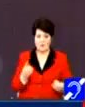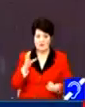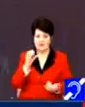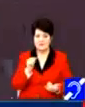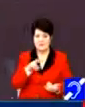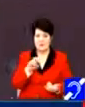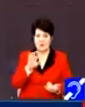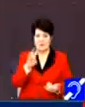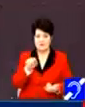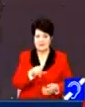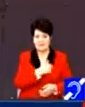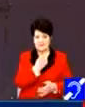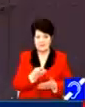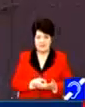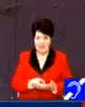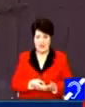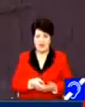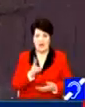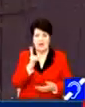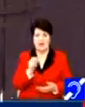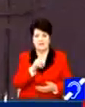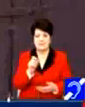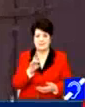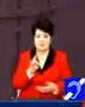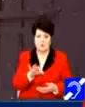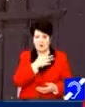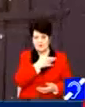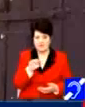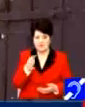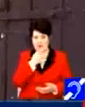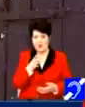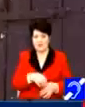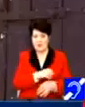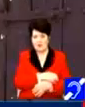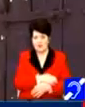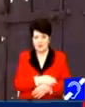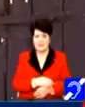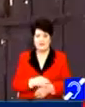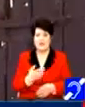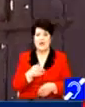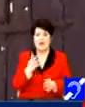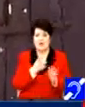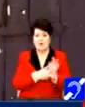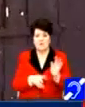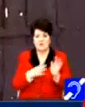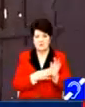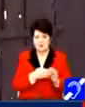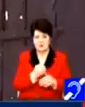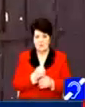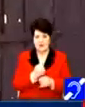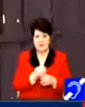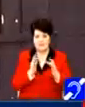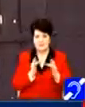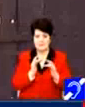de spital. Castelul Ghica Cantacuzino a fost naționalizat în perioada comunistă. După 1989, aici a funcționat